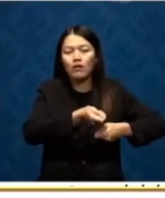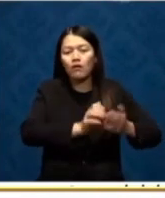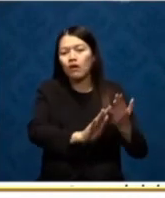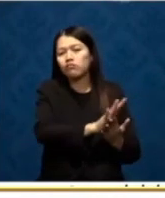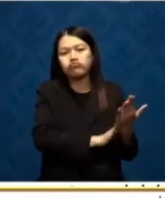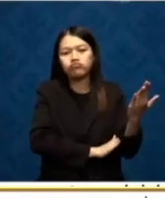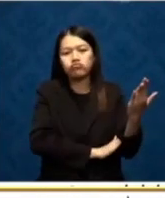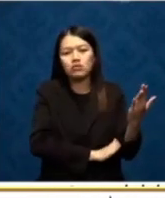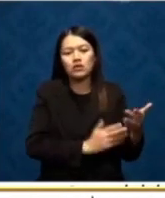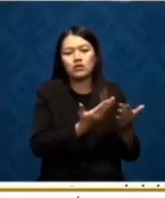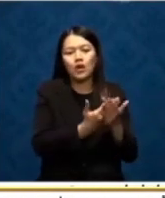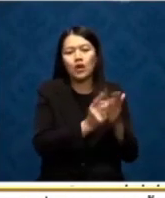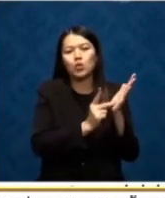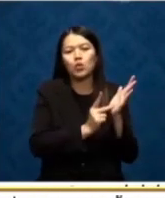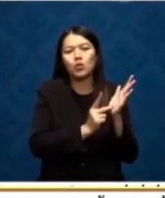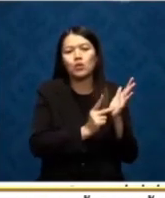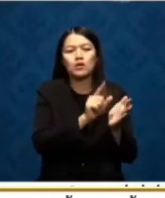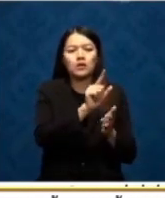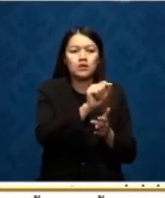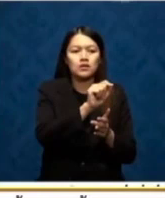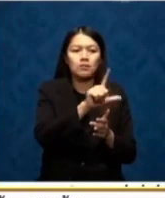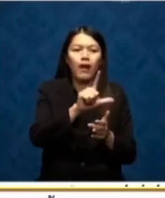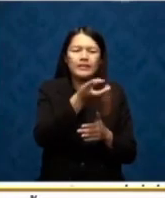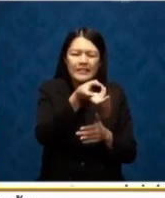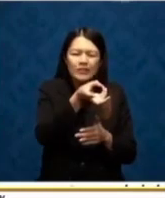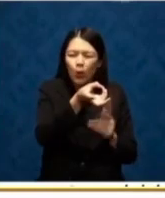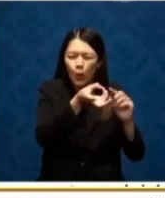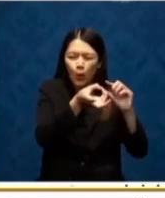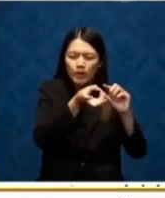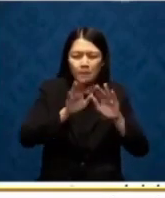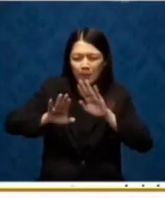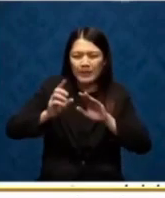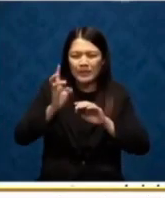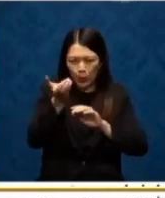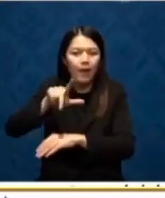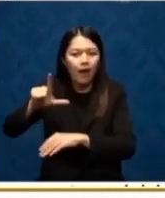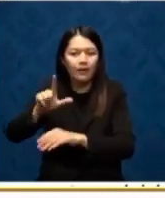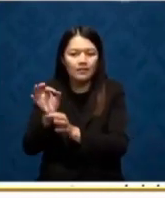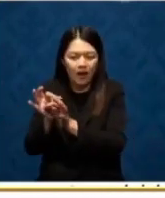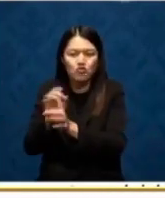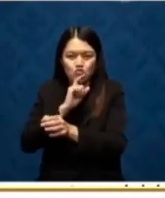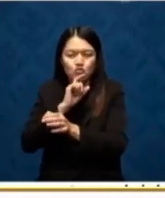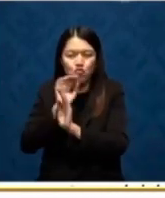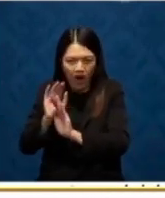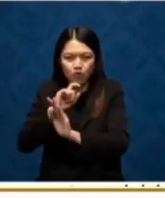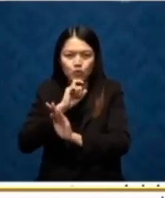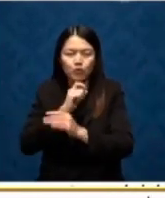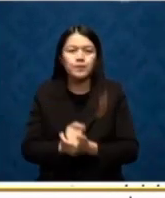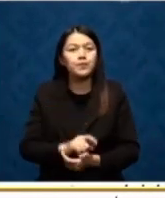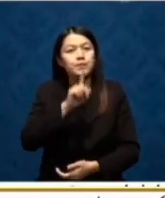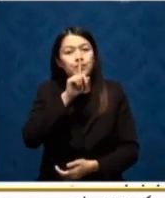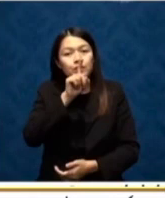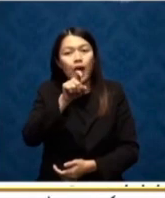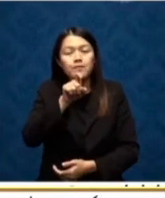ทประเทศนะครัมีวเงินกอยเพีงแค่ 20 วลานบาทน้อยมากเมอเทียบกับสตวนขนาใหญ่คำถามของผมที่จะตองฝากทประ